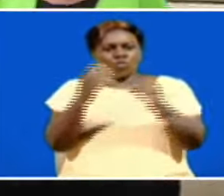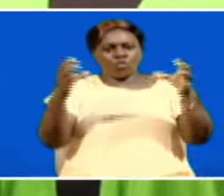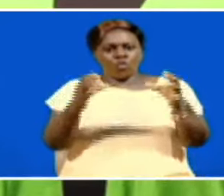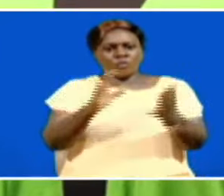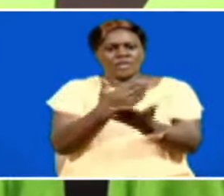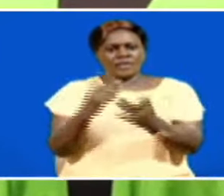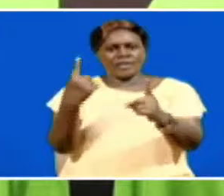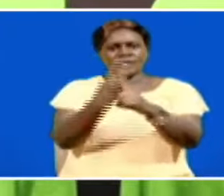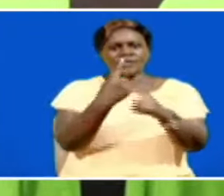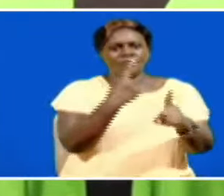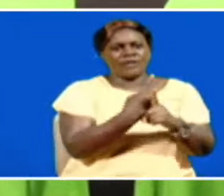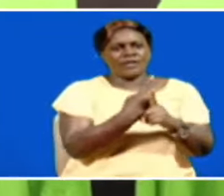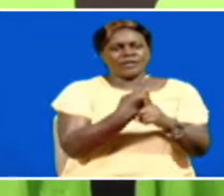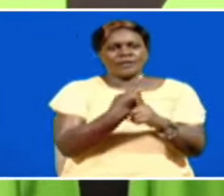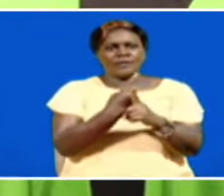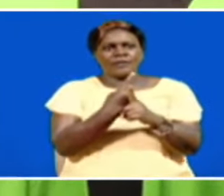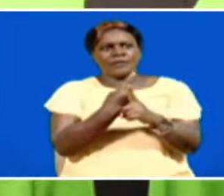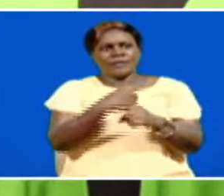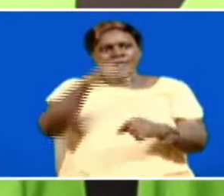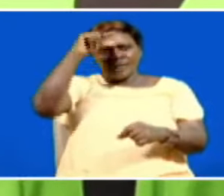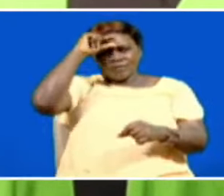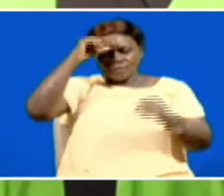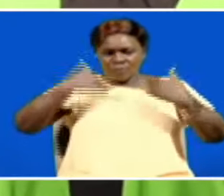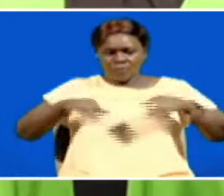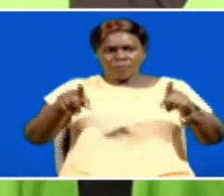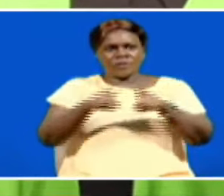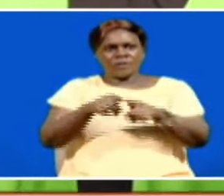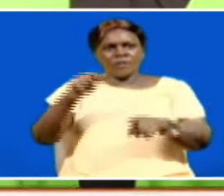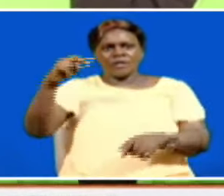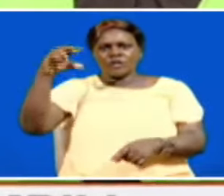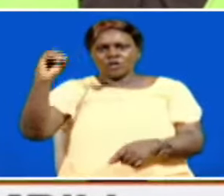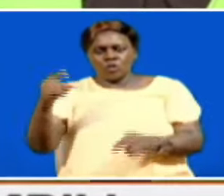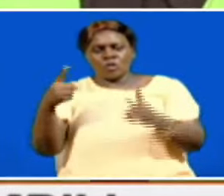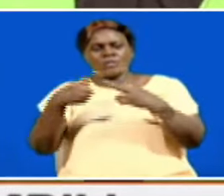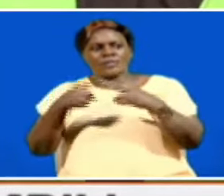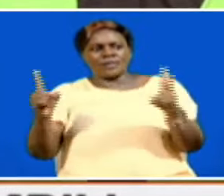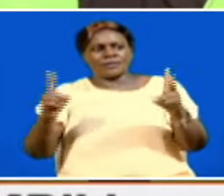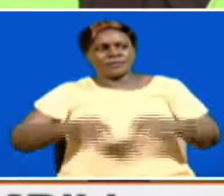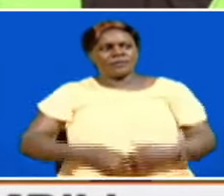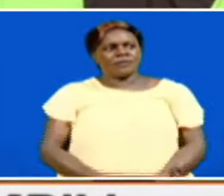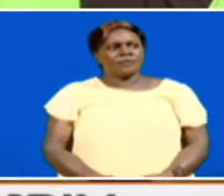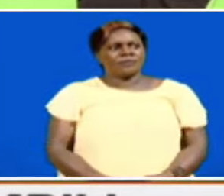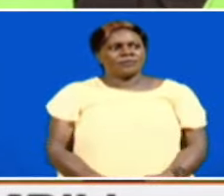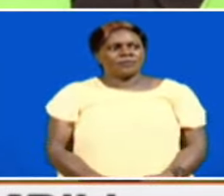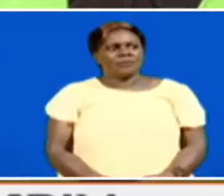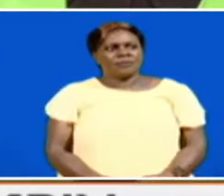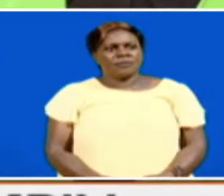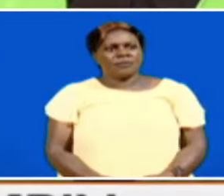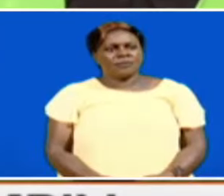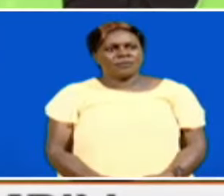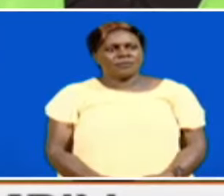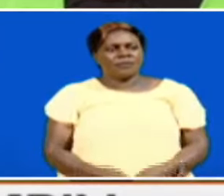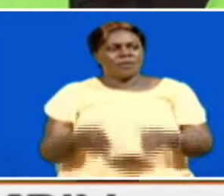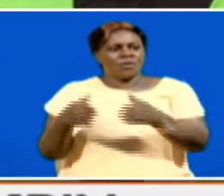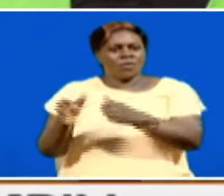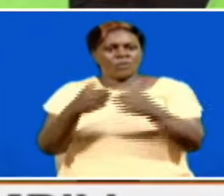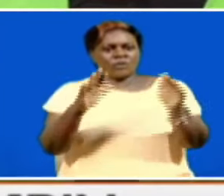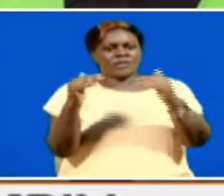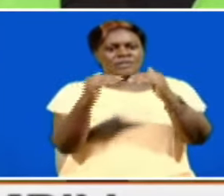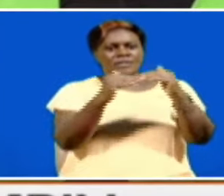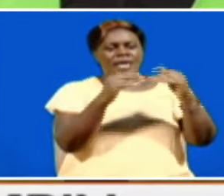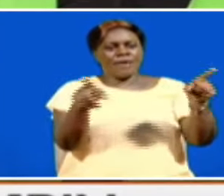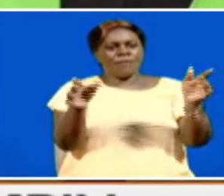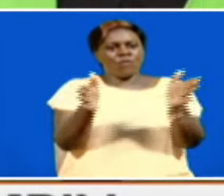mbalimbali inayojumuisha watendaji wa serikali na wasio serikali ilianzishwa. Nafasi sawa na